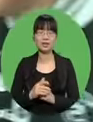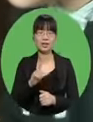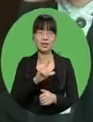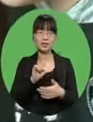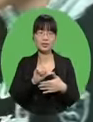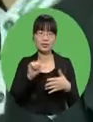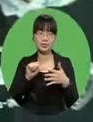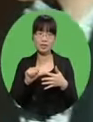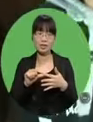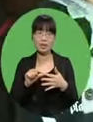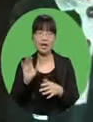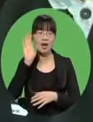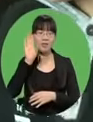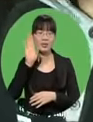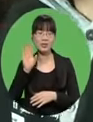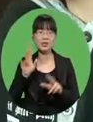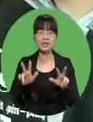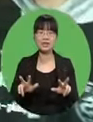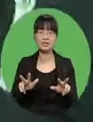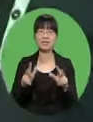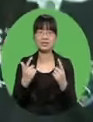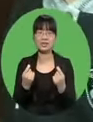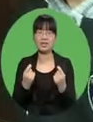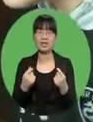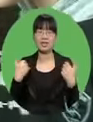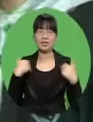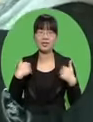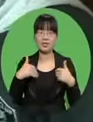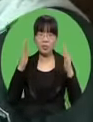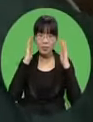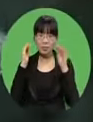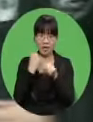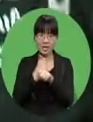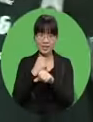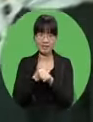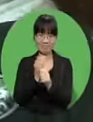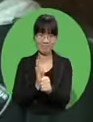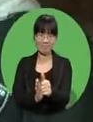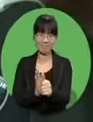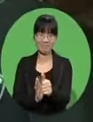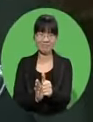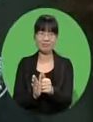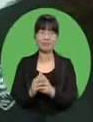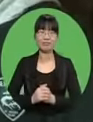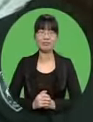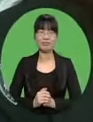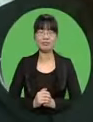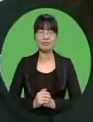준현이 준석 앞으로도 지금처럼 즐겁게 공부하길 바라요.